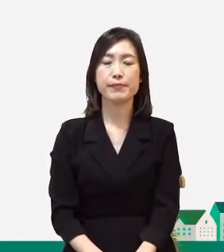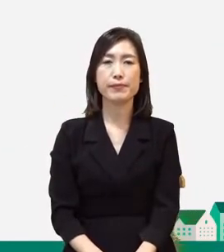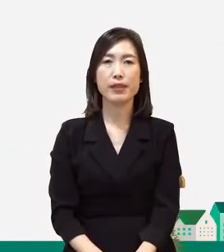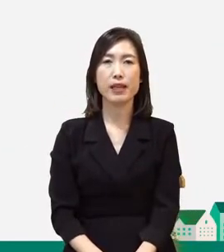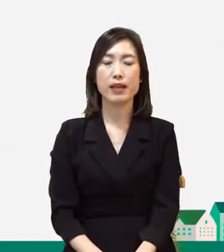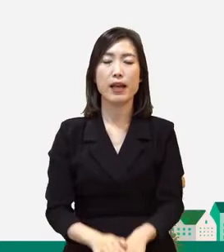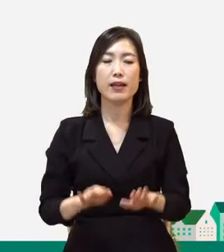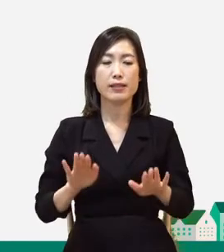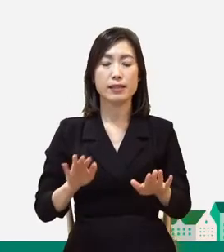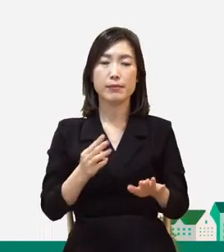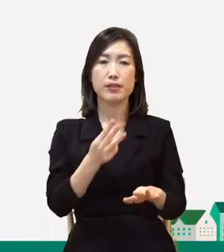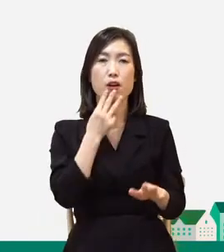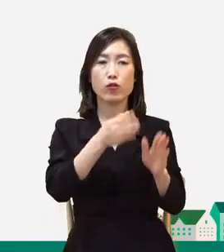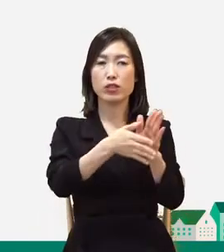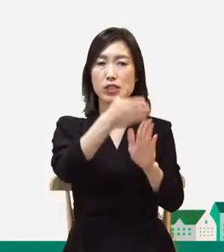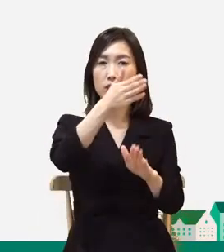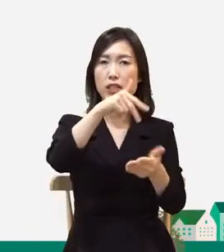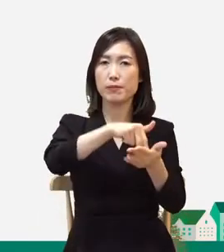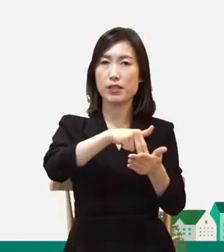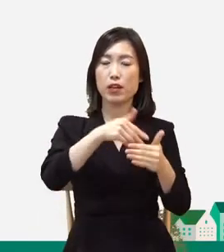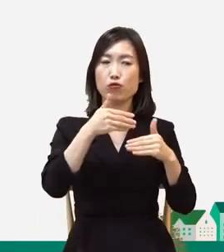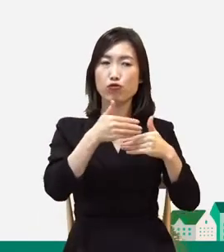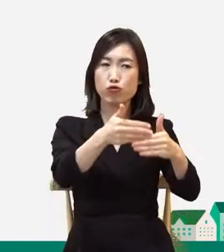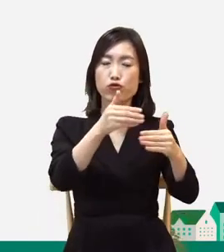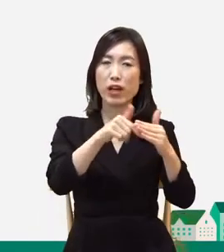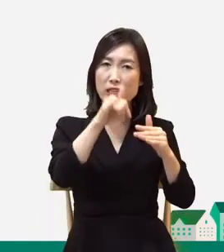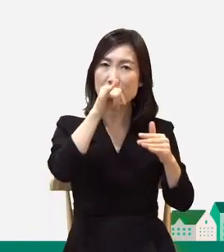아직 뭐 서울시에서 진행하는 그 구체적인